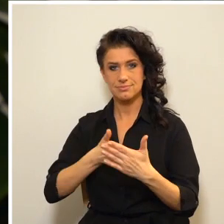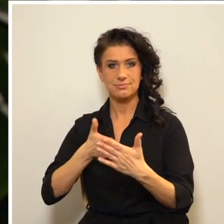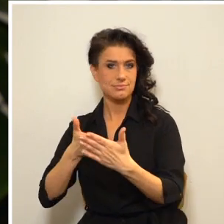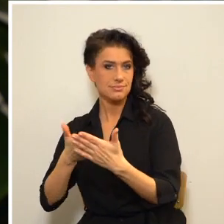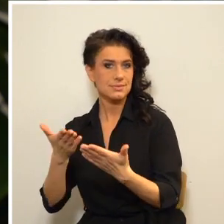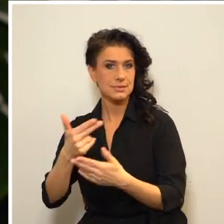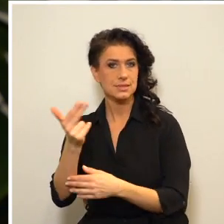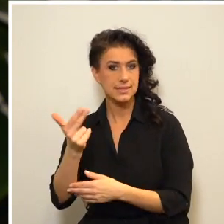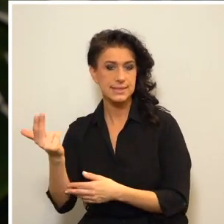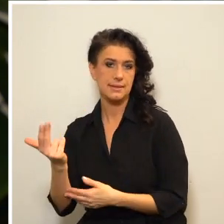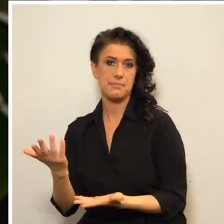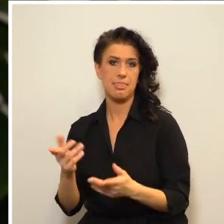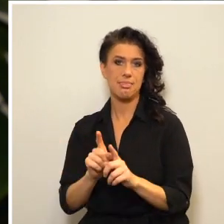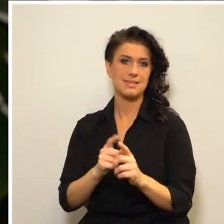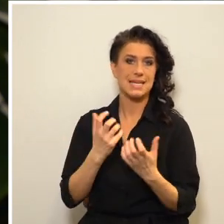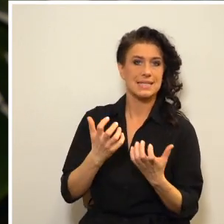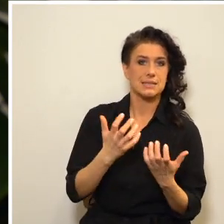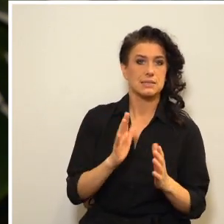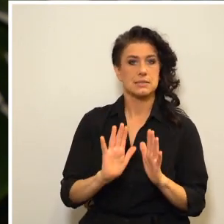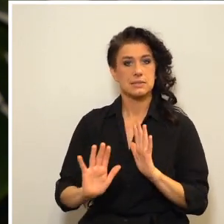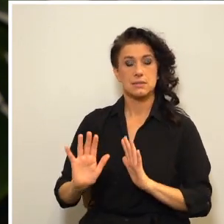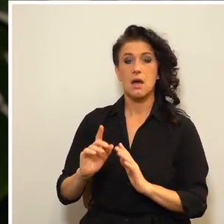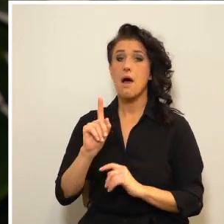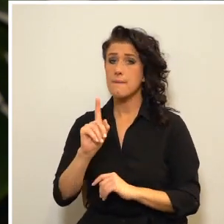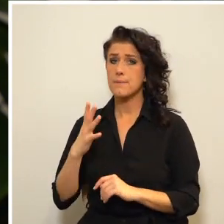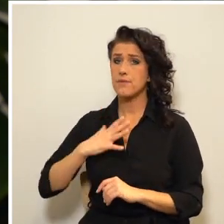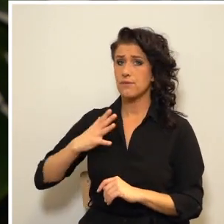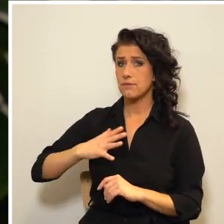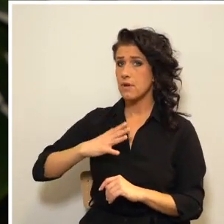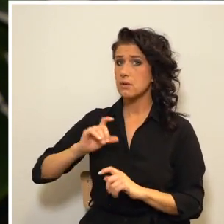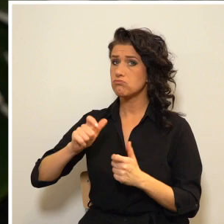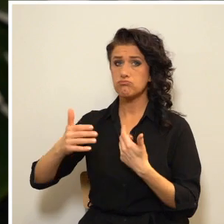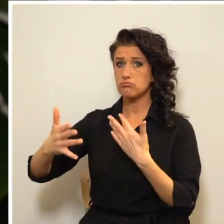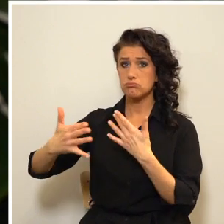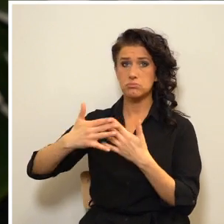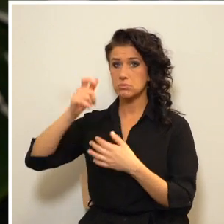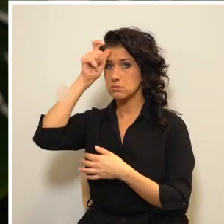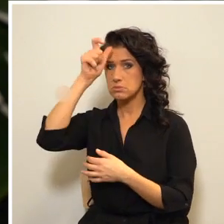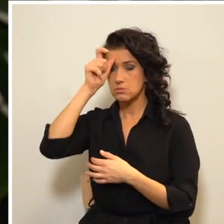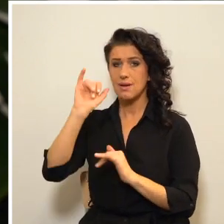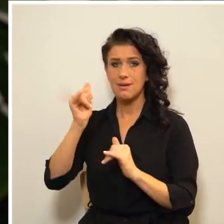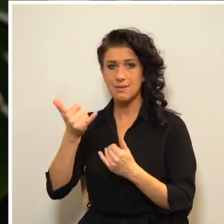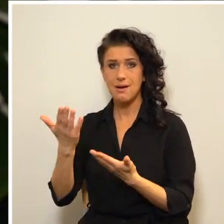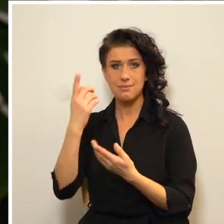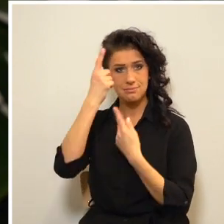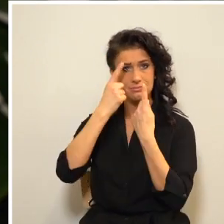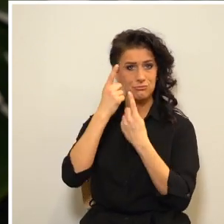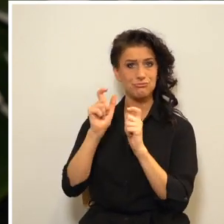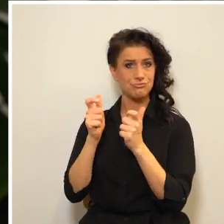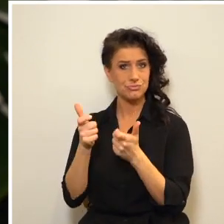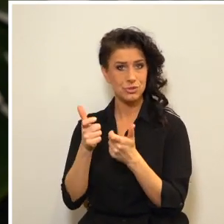ale czasami warto żebyśmy wiedzieli co nasi bliscy jaki mają stosunek do